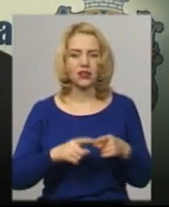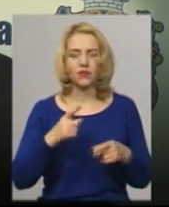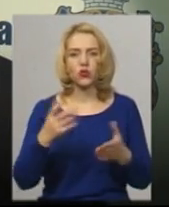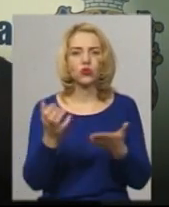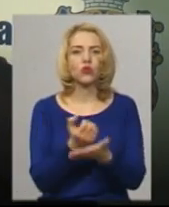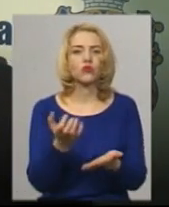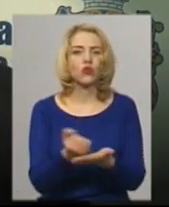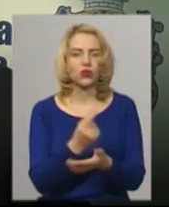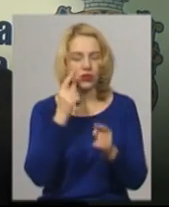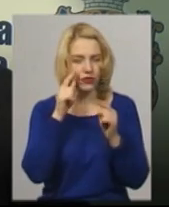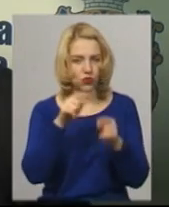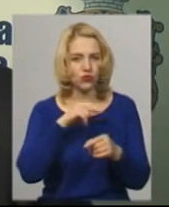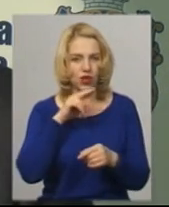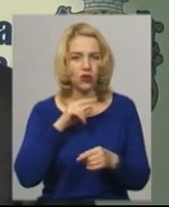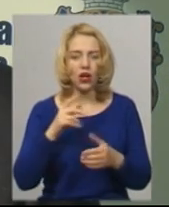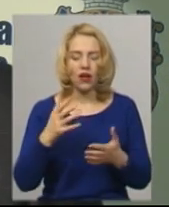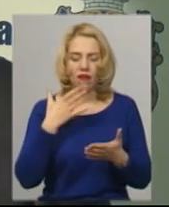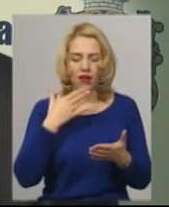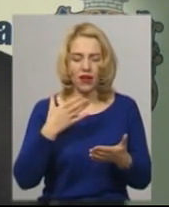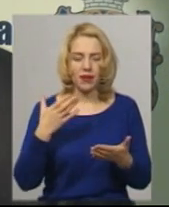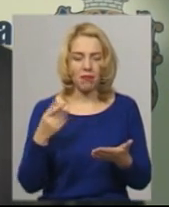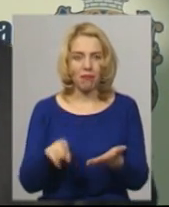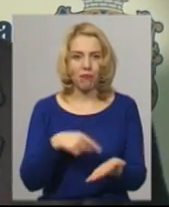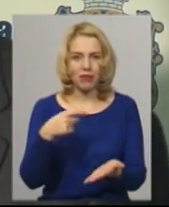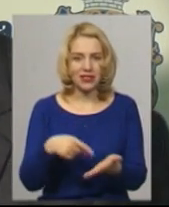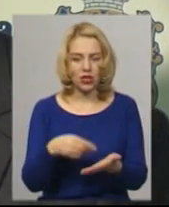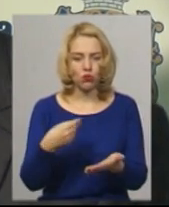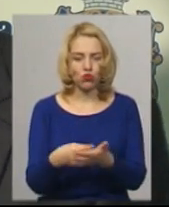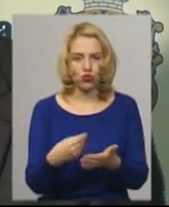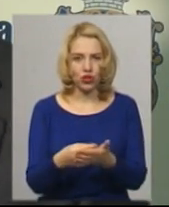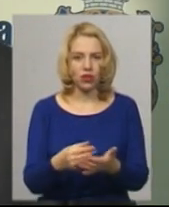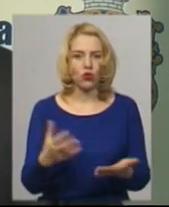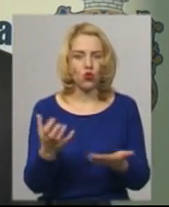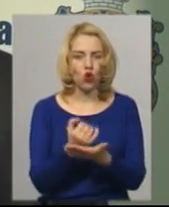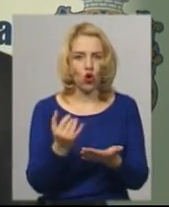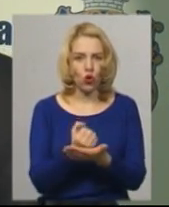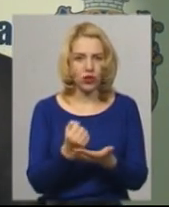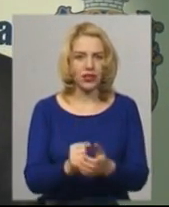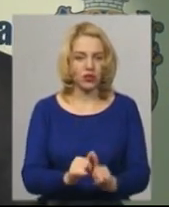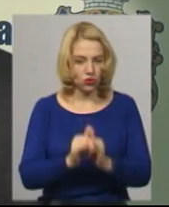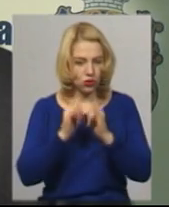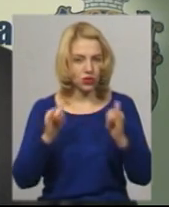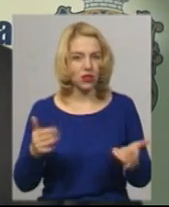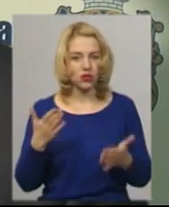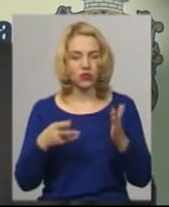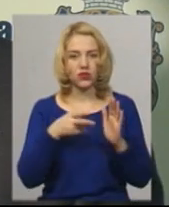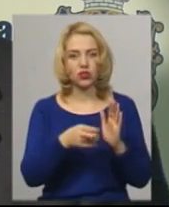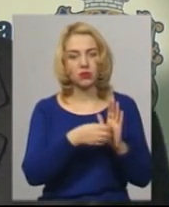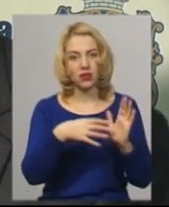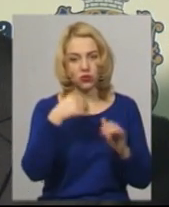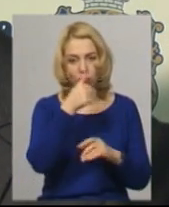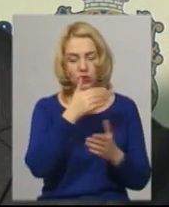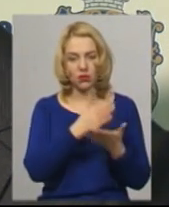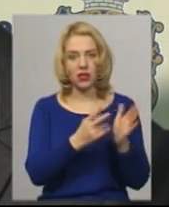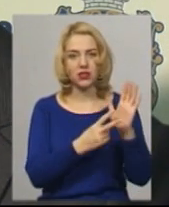доходи. Власні доходи міського бюджету суттєво зростають. Якщо ми в 2015 році